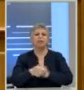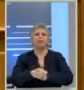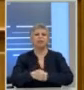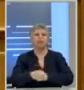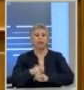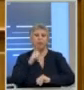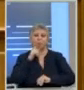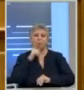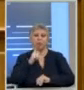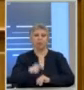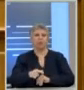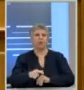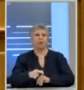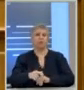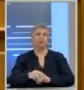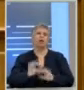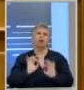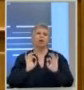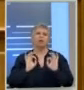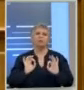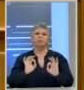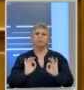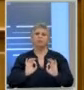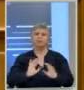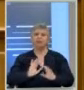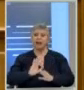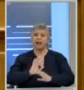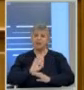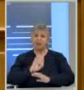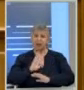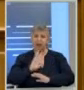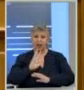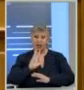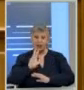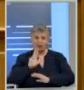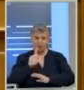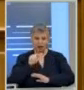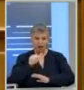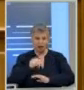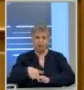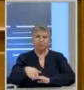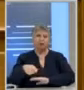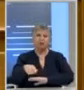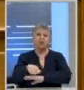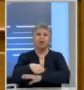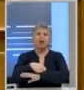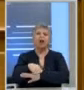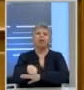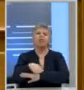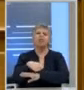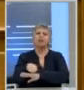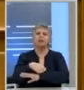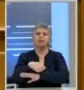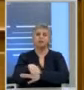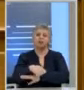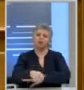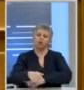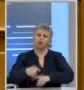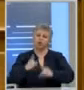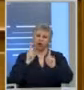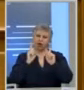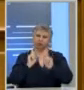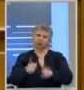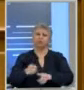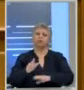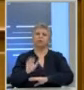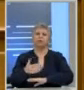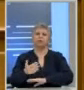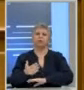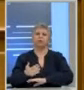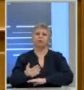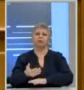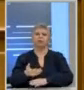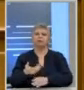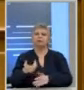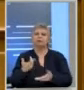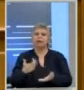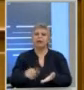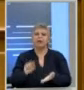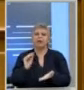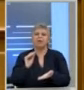βέβαια να καταπέσουν οι παράνομοι διορισμοί σας στα δικαστήρια. Βάζετε και πάλι